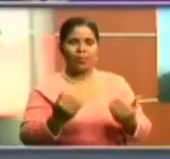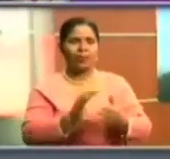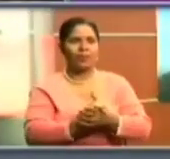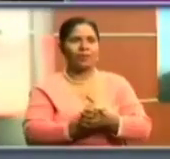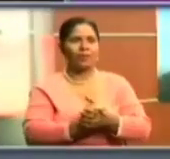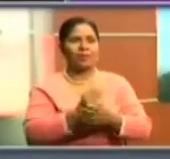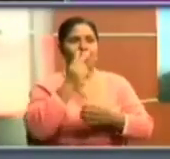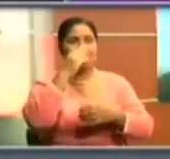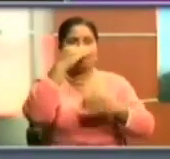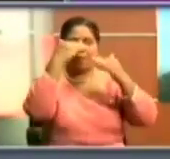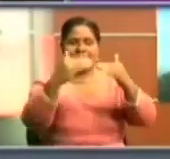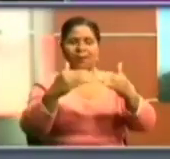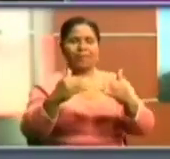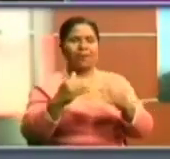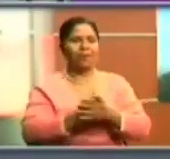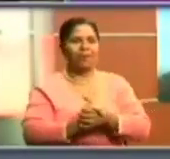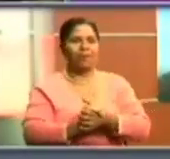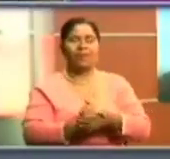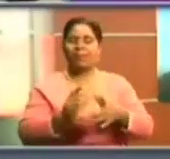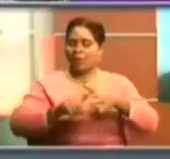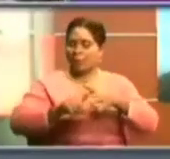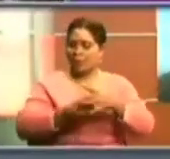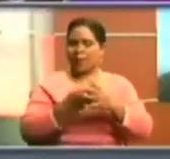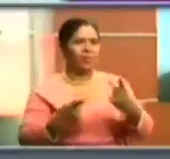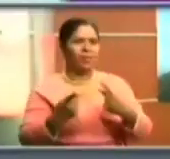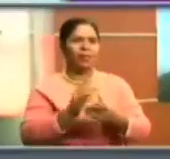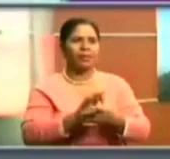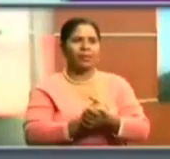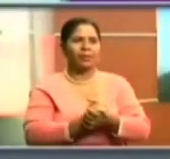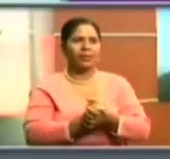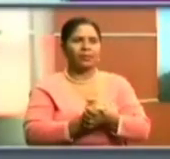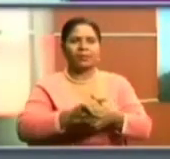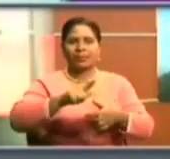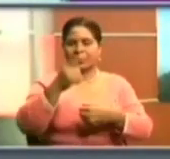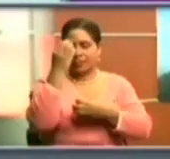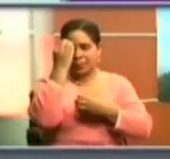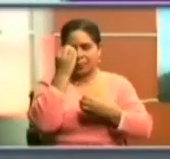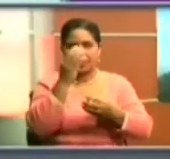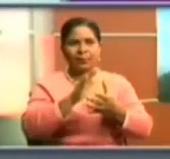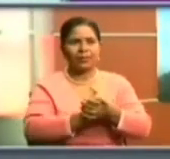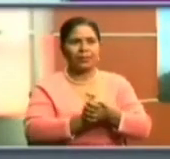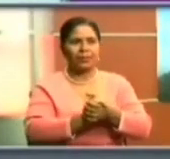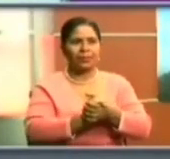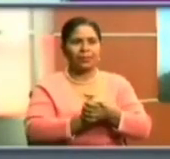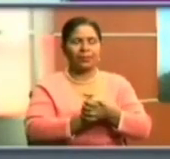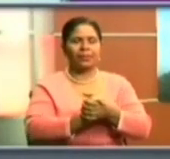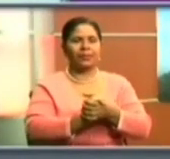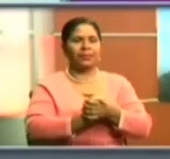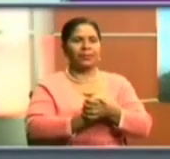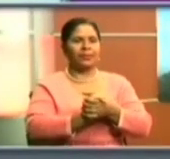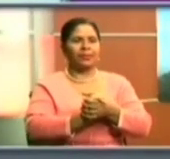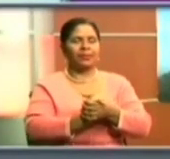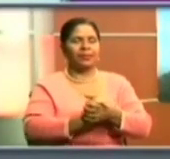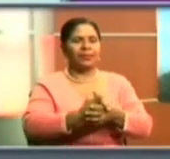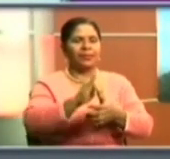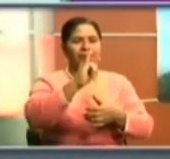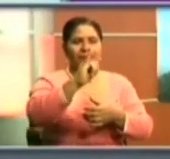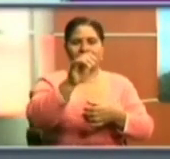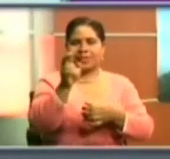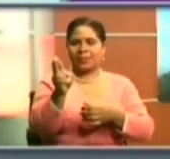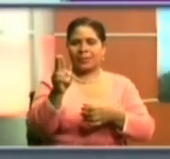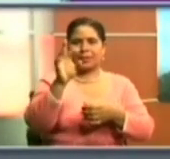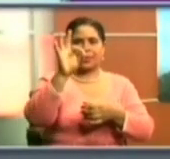couvre complètement. Il y a un nouveau départ pour le département nord-ouest là. L'autre information, Institut haïtien et statistique